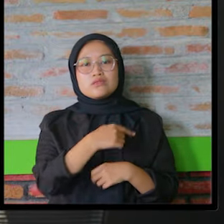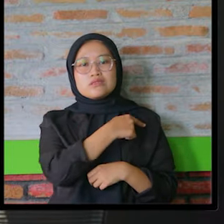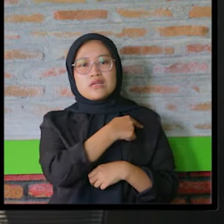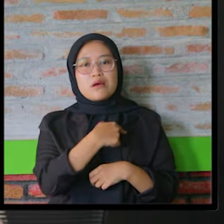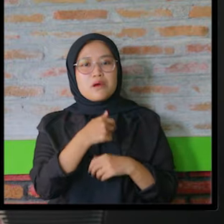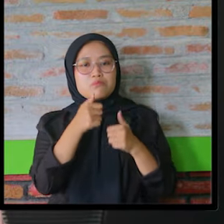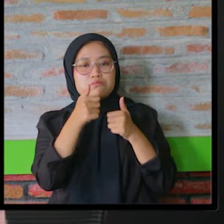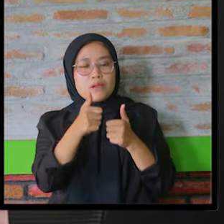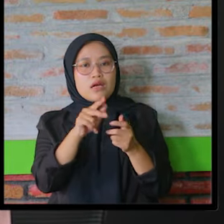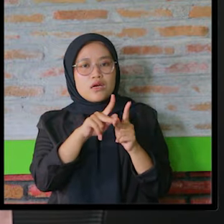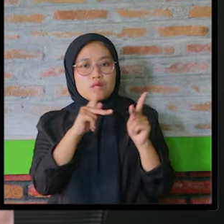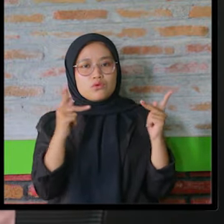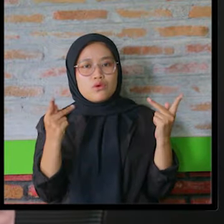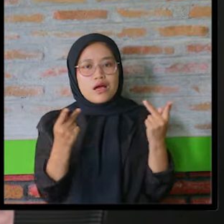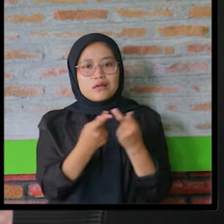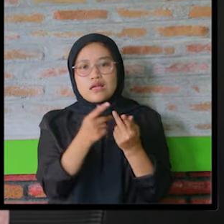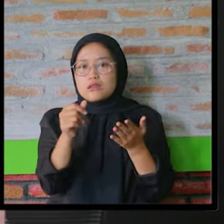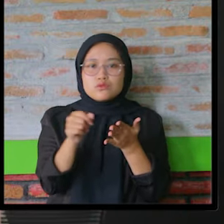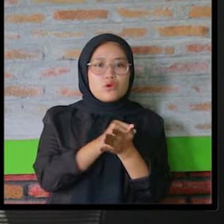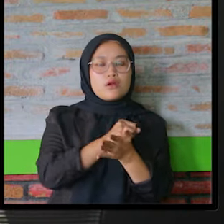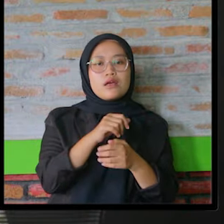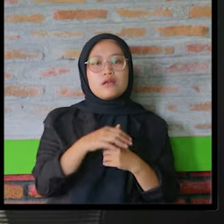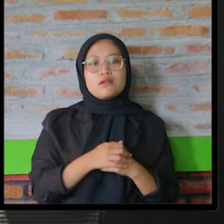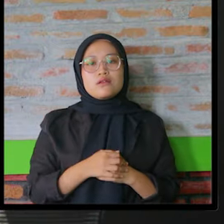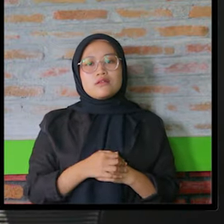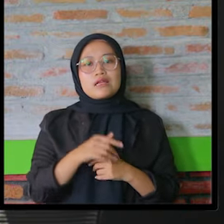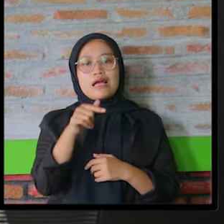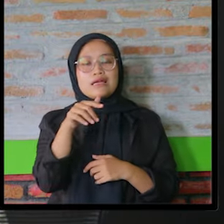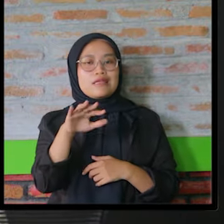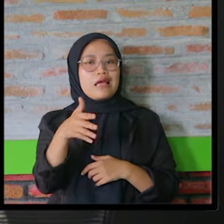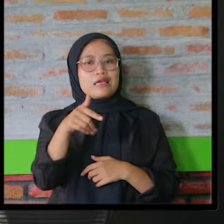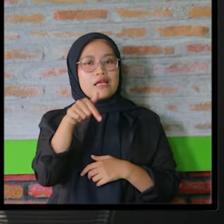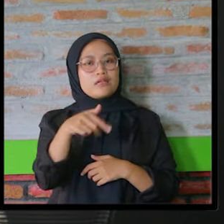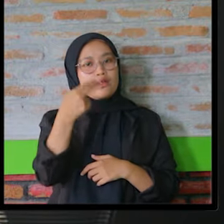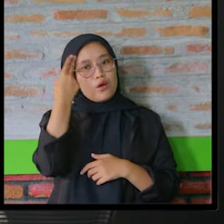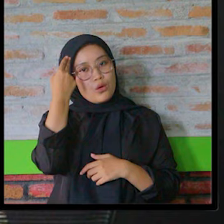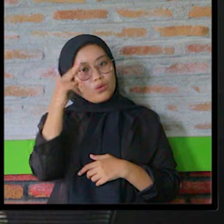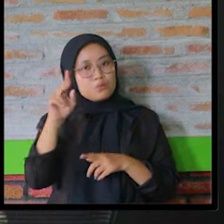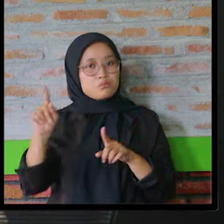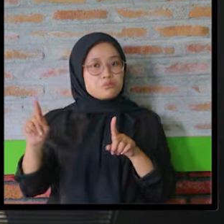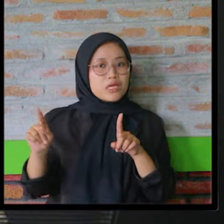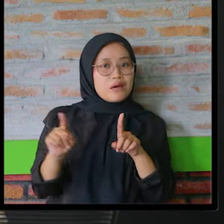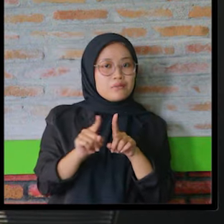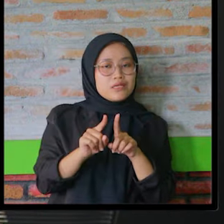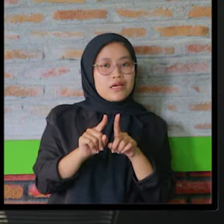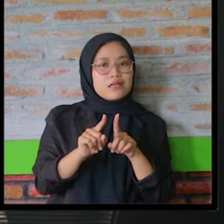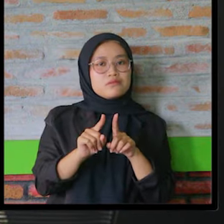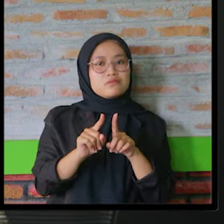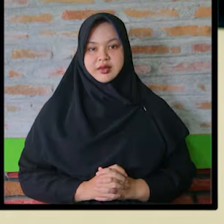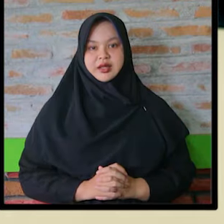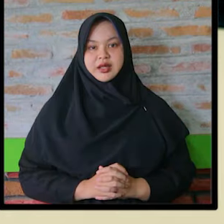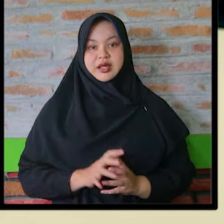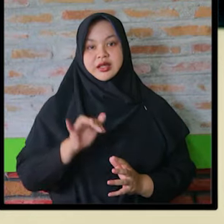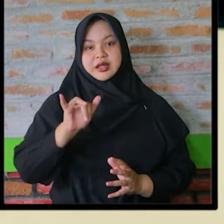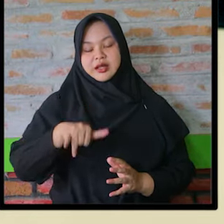nah ini kira-kira untuk strategi pendampingannya Seperti apa Bu kalau seperti itu Bu I memang dalam